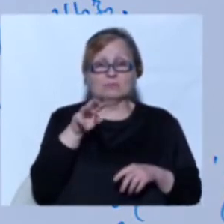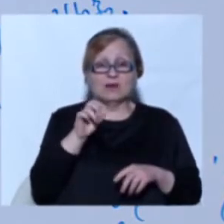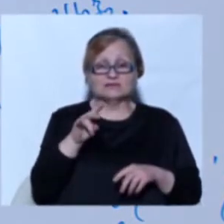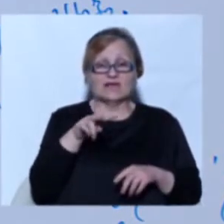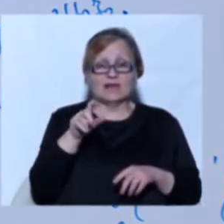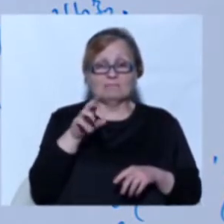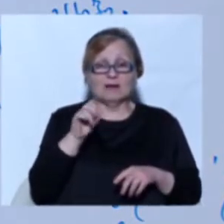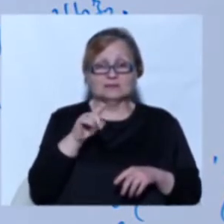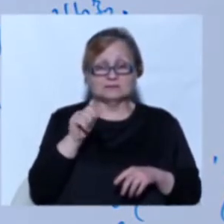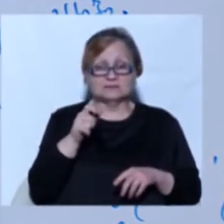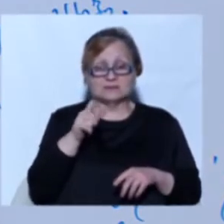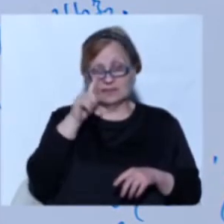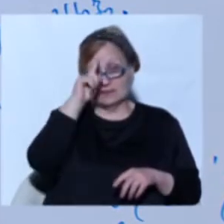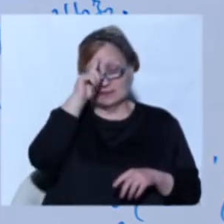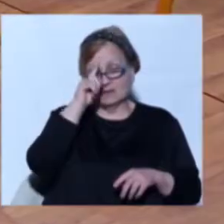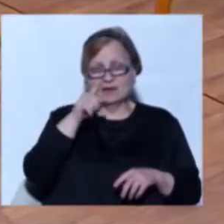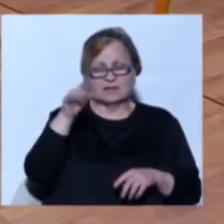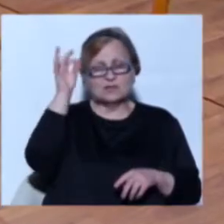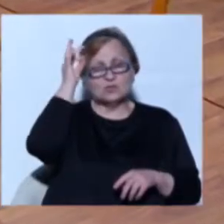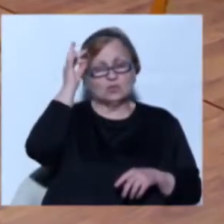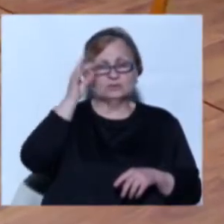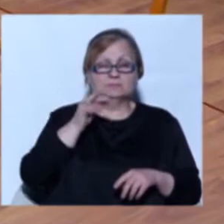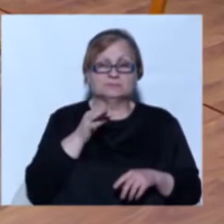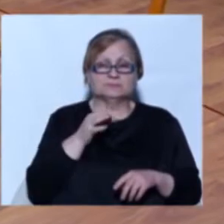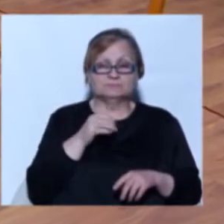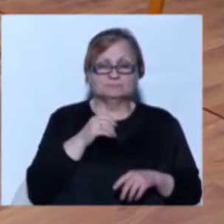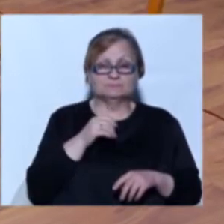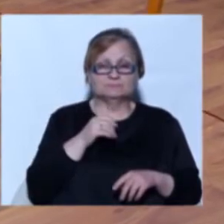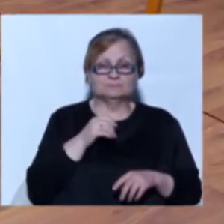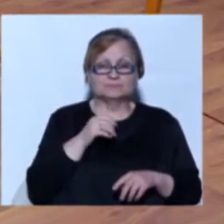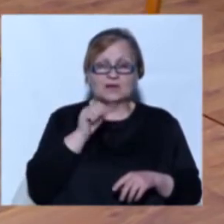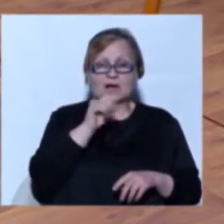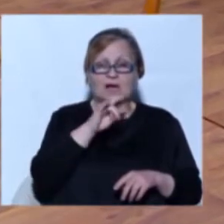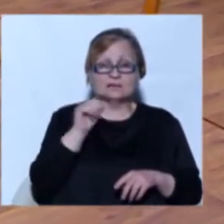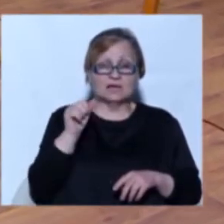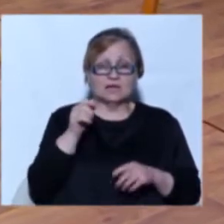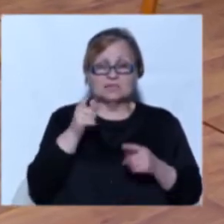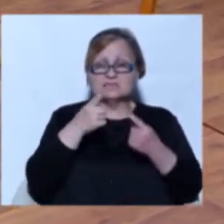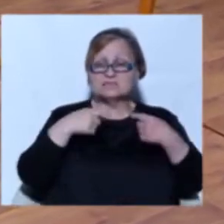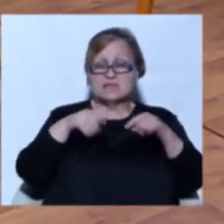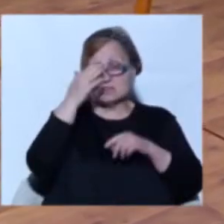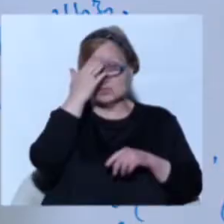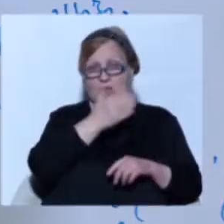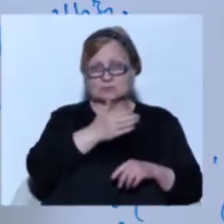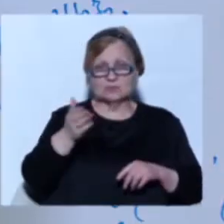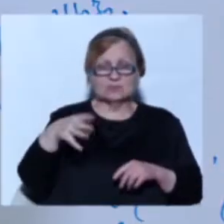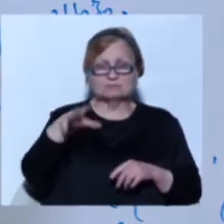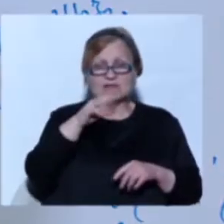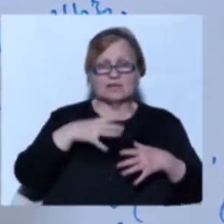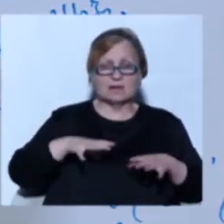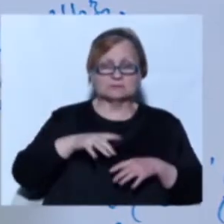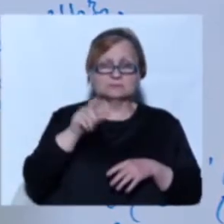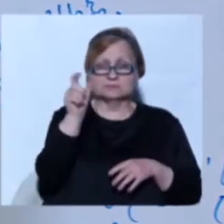იგონებს, აგეკითხავთ ახლა მის სიტყვებს, ანამ საზოგადოებას და მთელ ქართულ